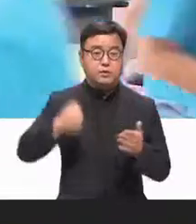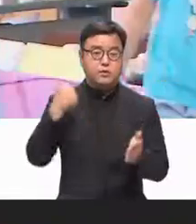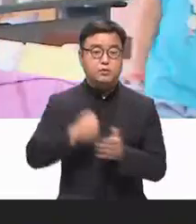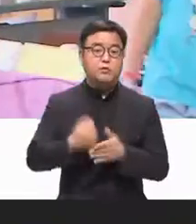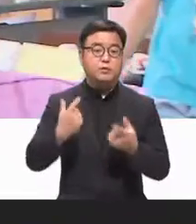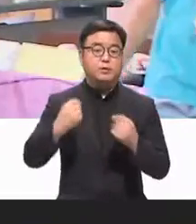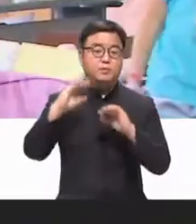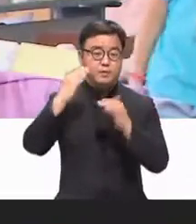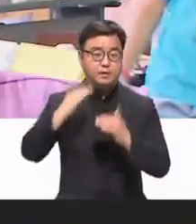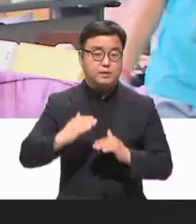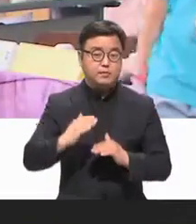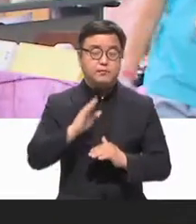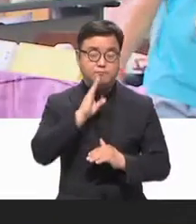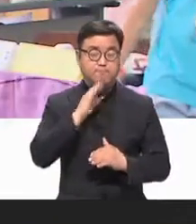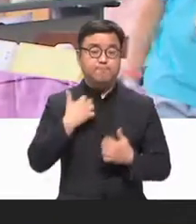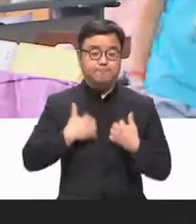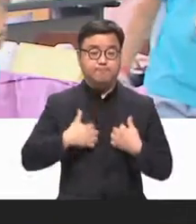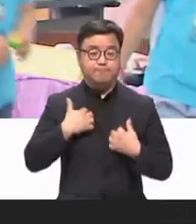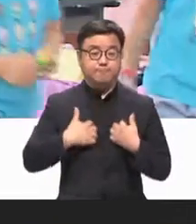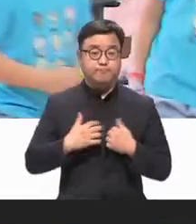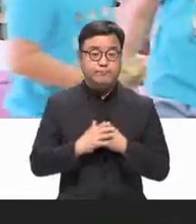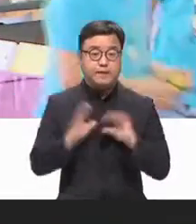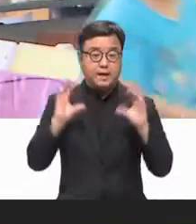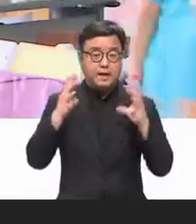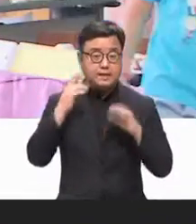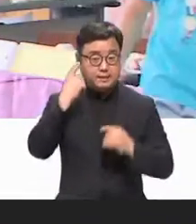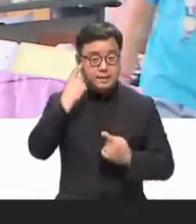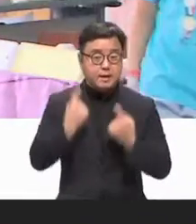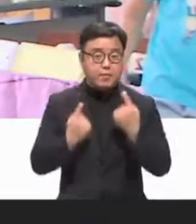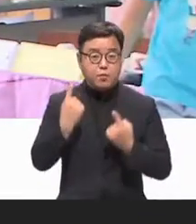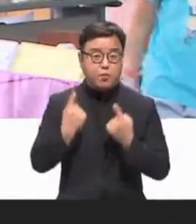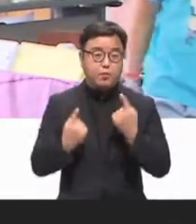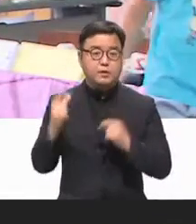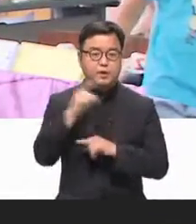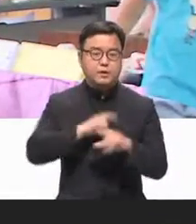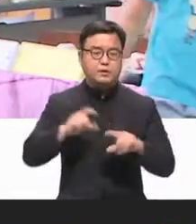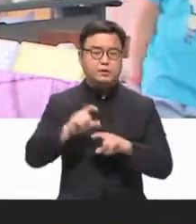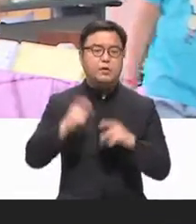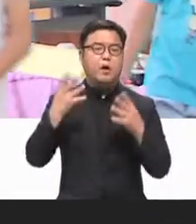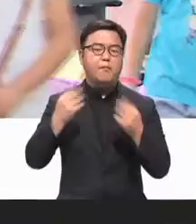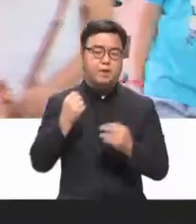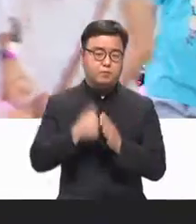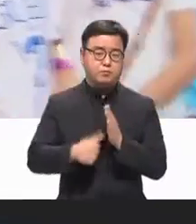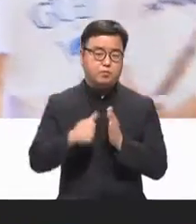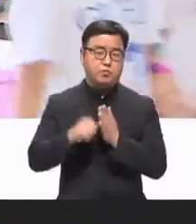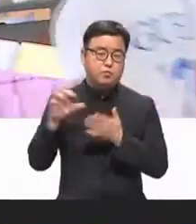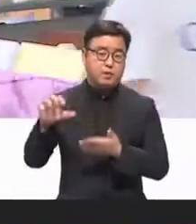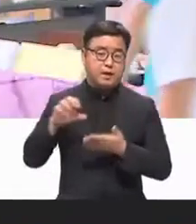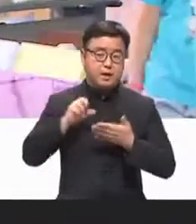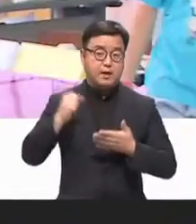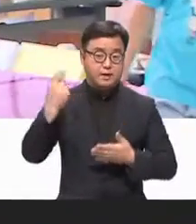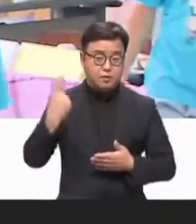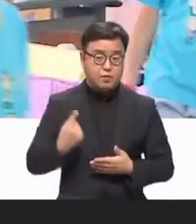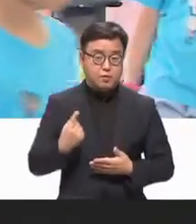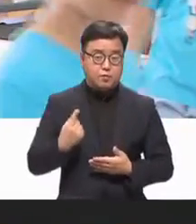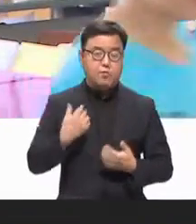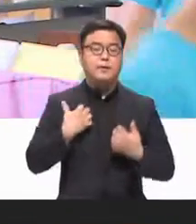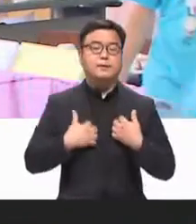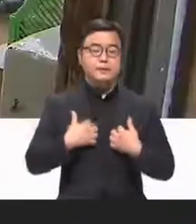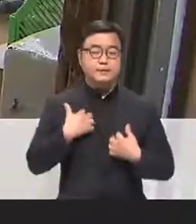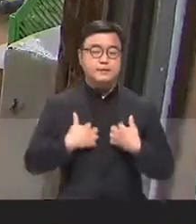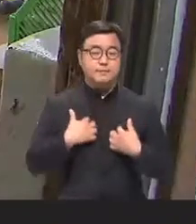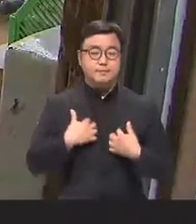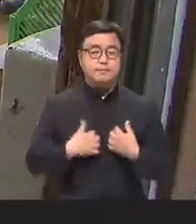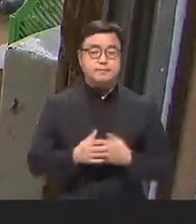해가지고 뿌듯했는데 아이들이 생각보다 더 많은 물건을 가져올 수 있어서 더